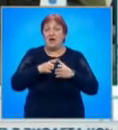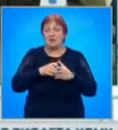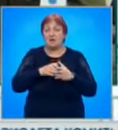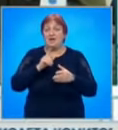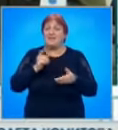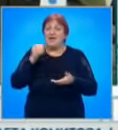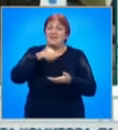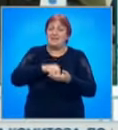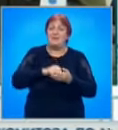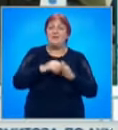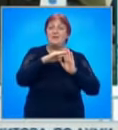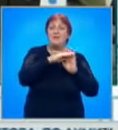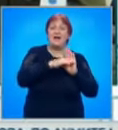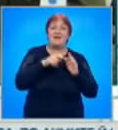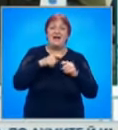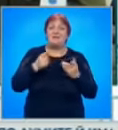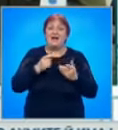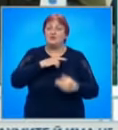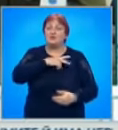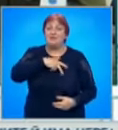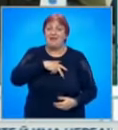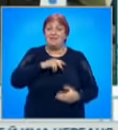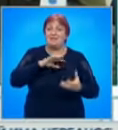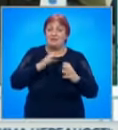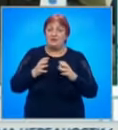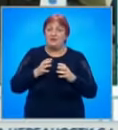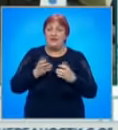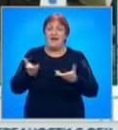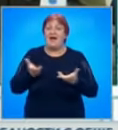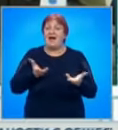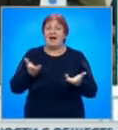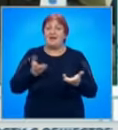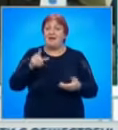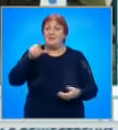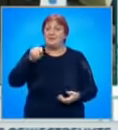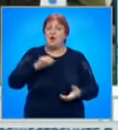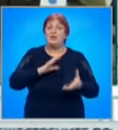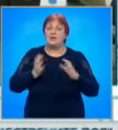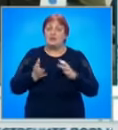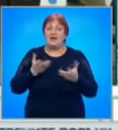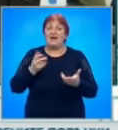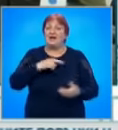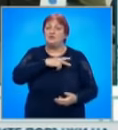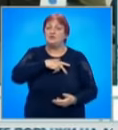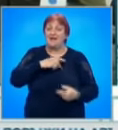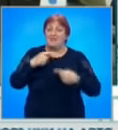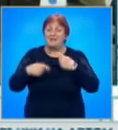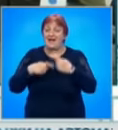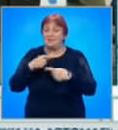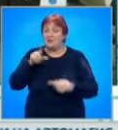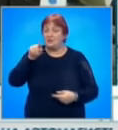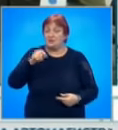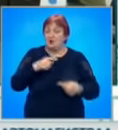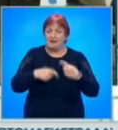ние не сложим ред в това каква е социалната политика, каква е пенсионната политика, каква е социалната реформа и